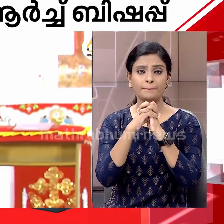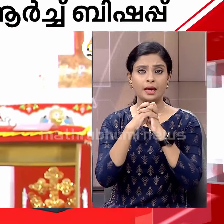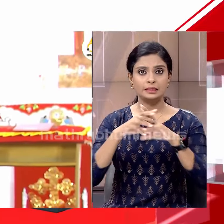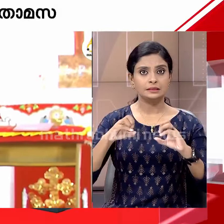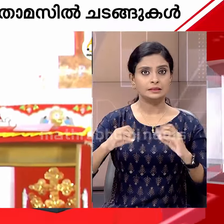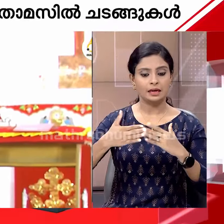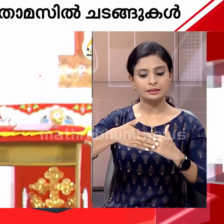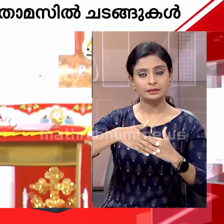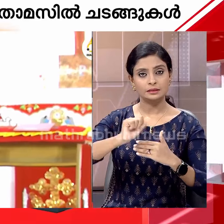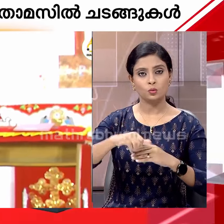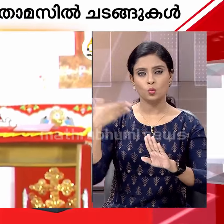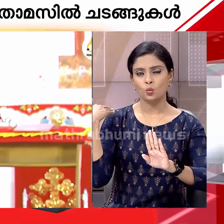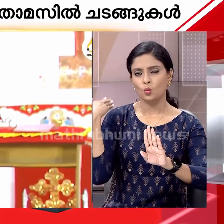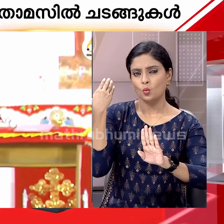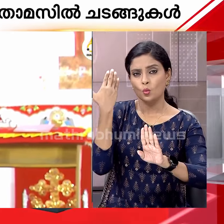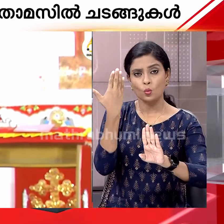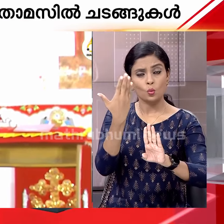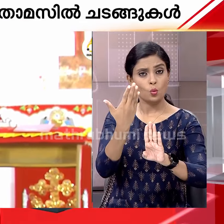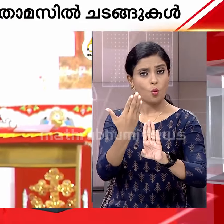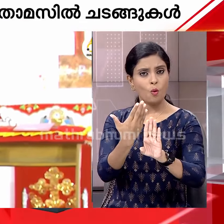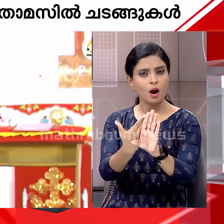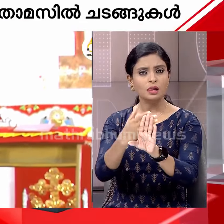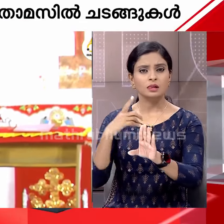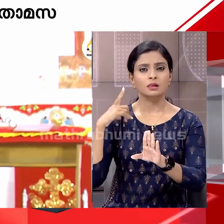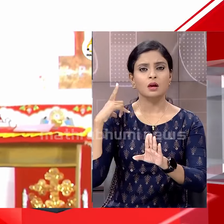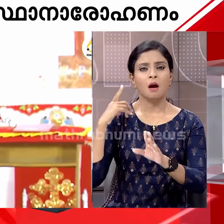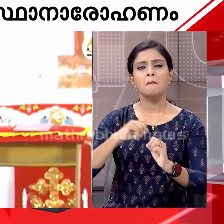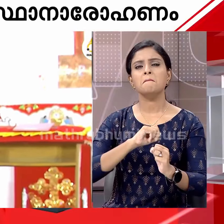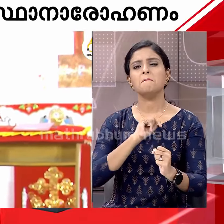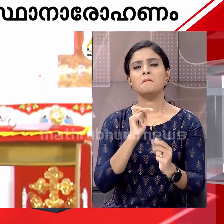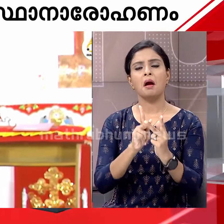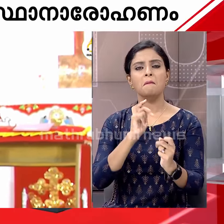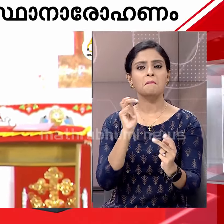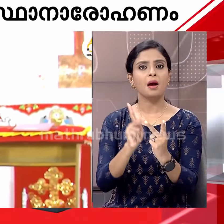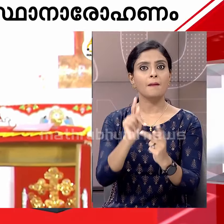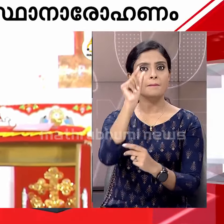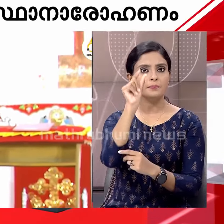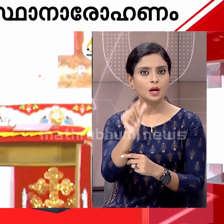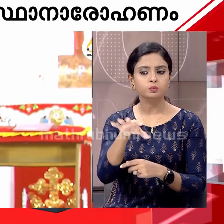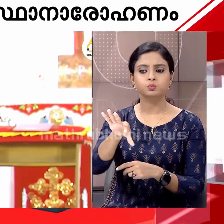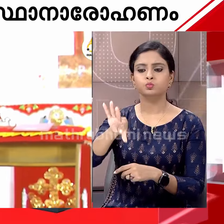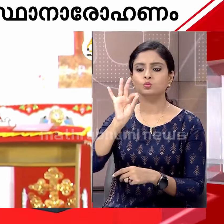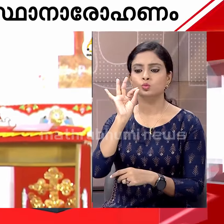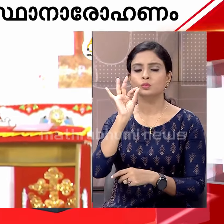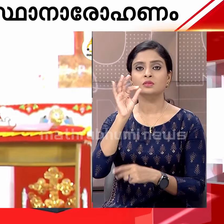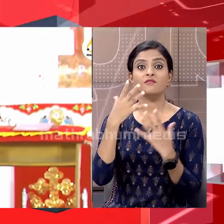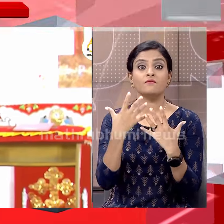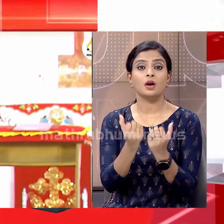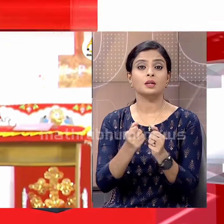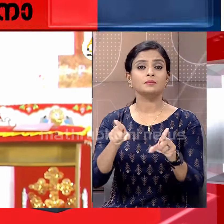ഇക്കാലയളവിൽ സഭയെ നയിക്കാൻ ഏറ്റവും അനുയോജ്യനായ വ്യക്തിയെ തെരഞ്ഞെടുത്ത് നിയോഗിക്കണമേ എന്ന് സഭ